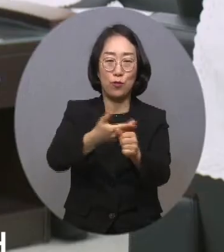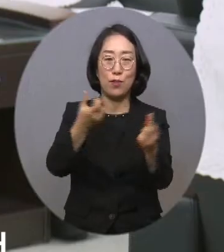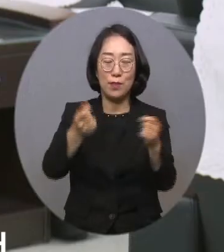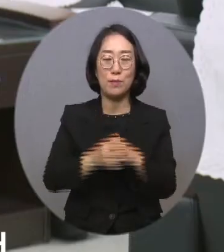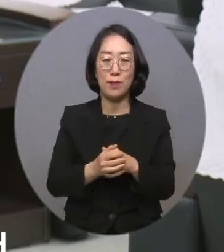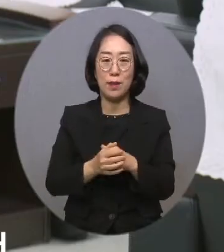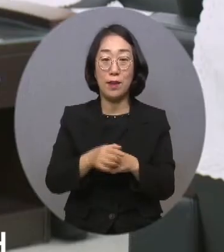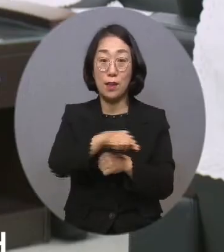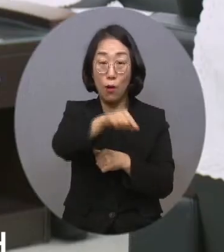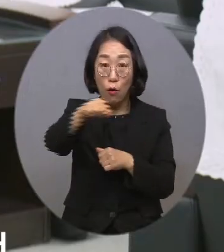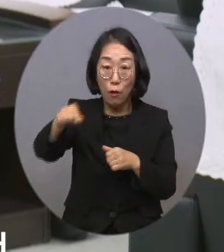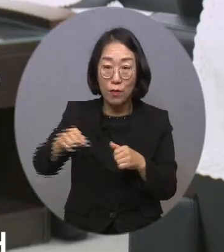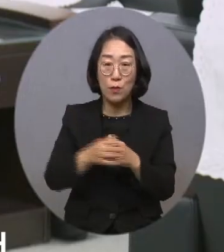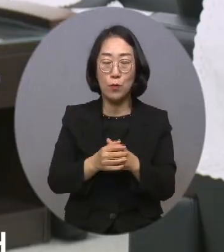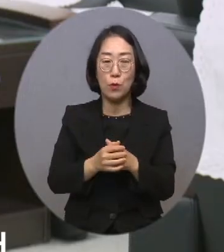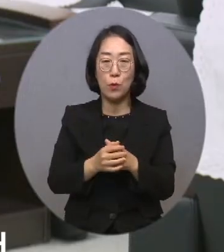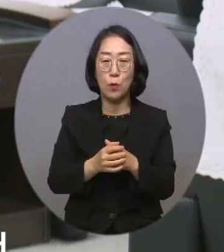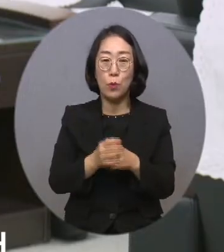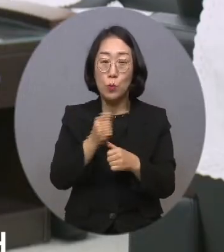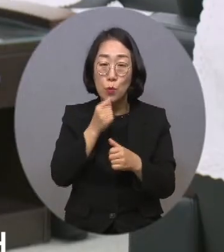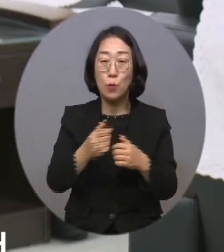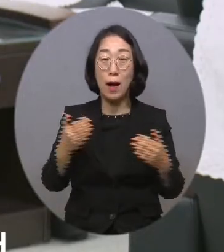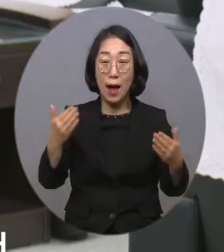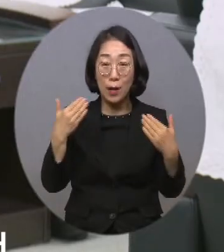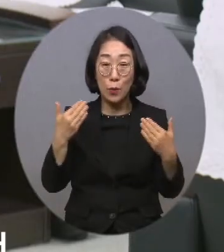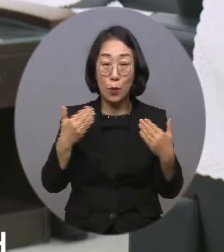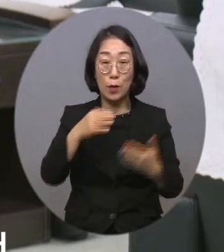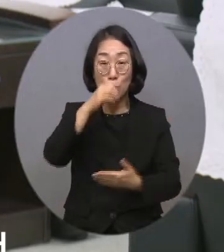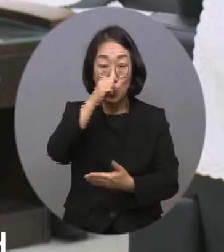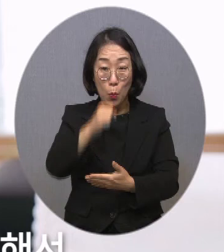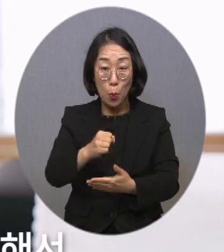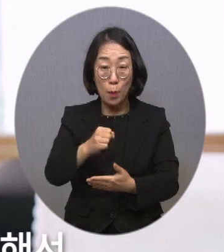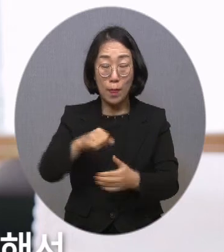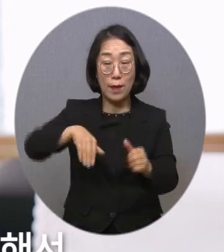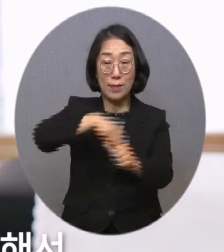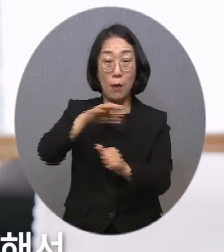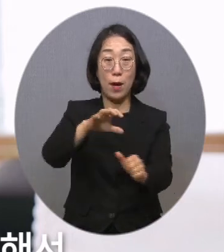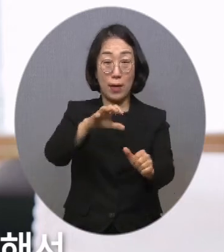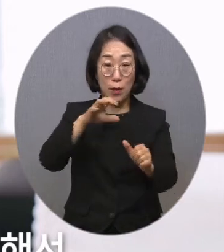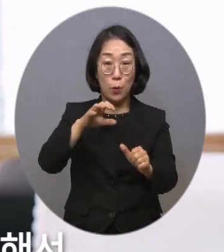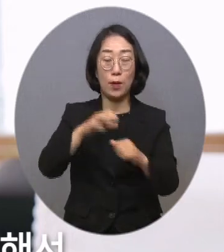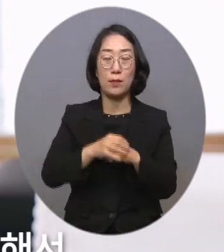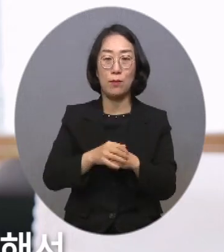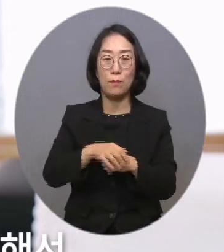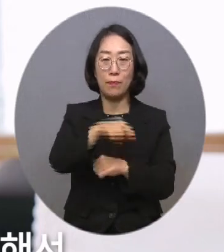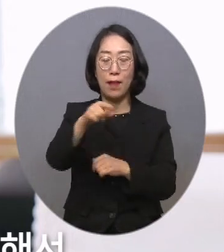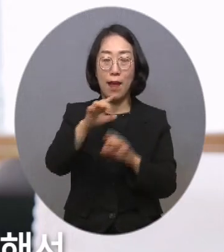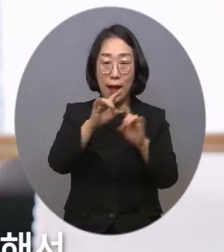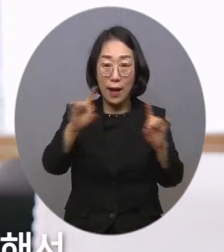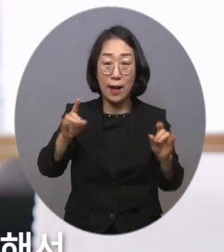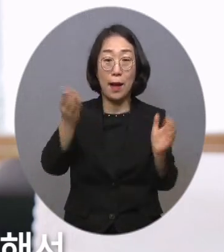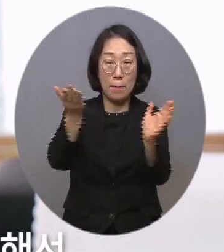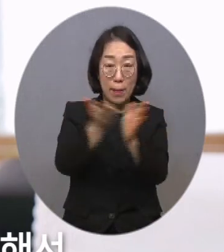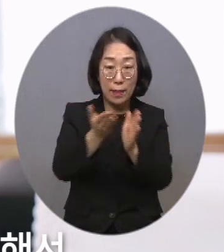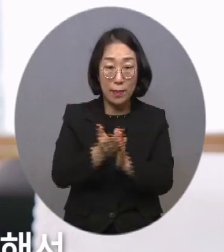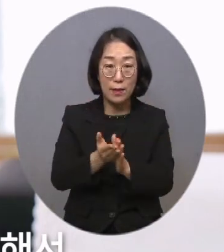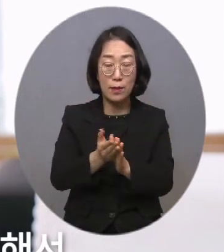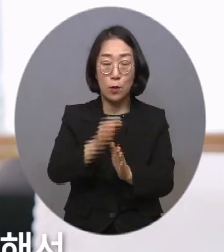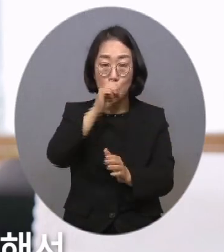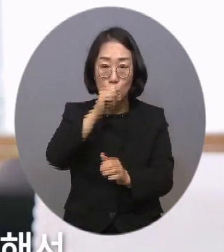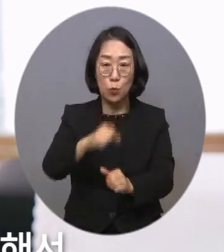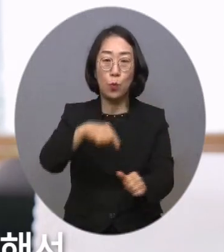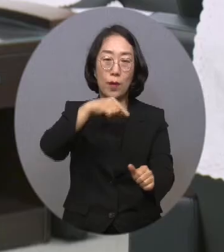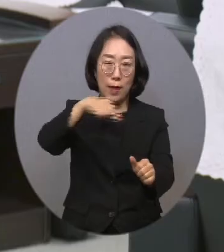네, 이런 것들을 위해서 소규모 학교의 장점을 살려서 최대한 학생들의 개별 특성에 맞는 학습